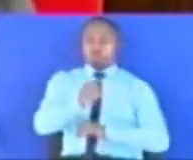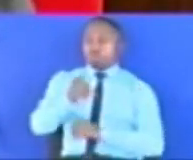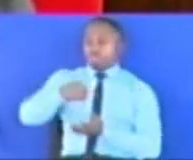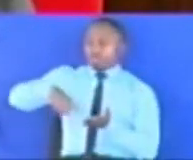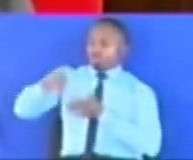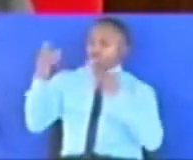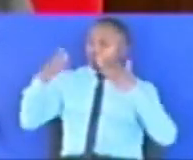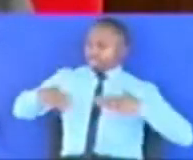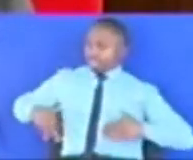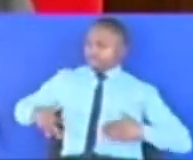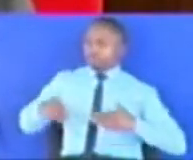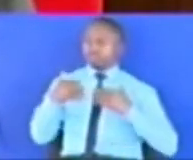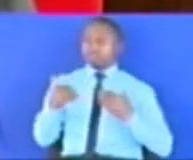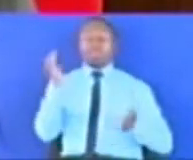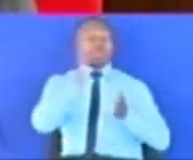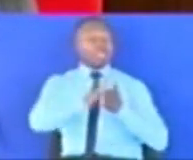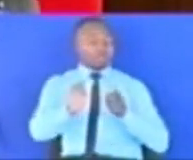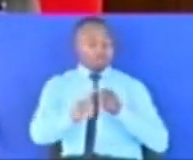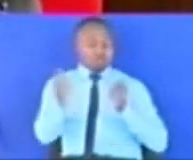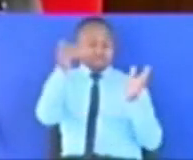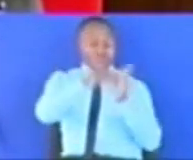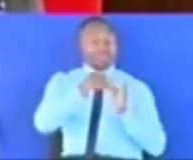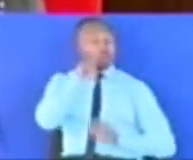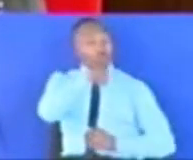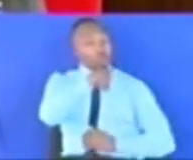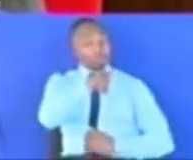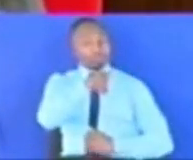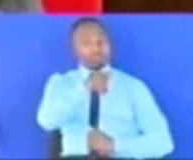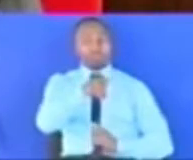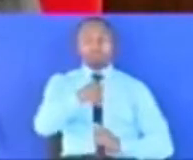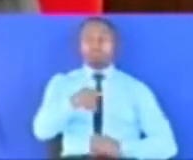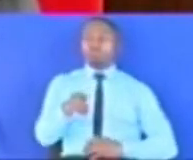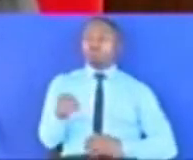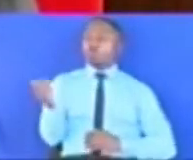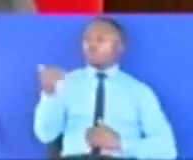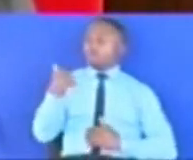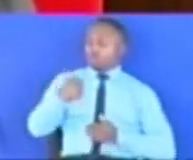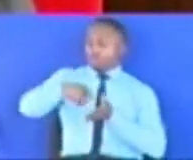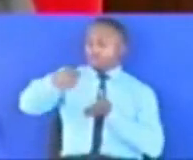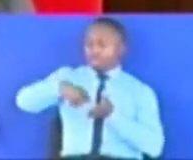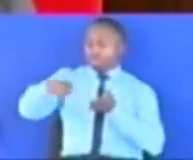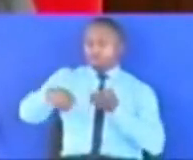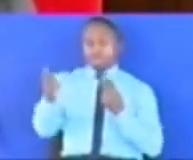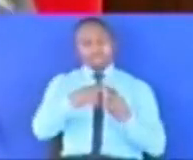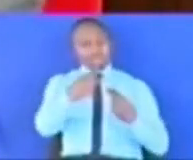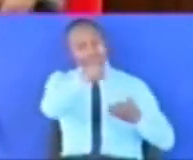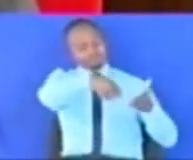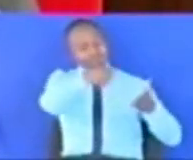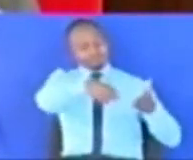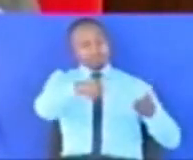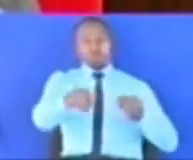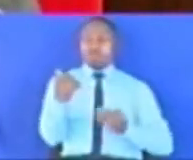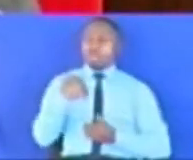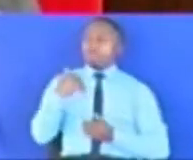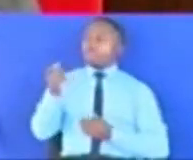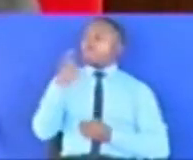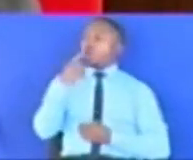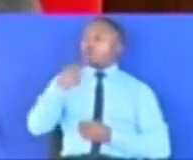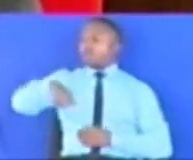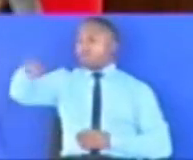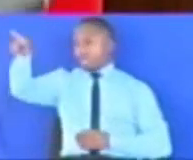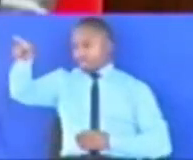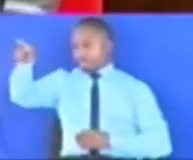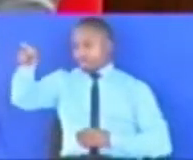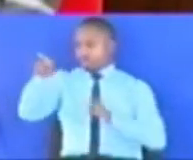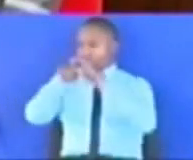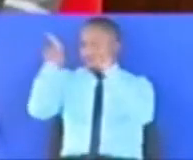kinachotokea, Mheshimiwa Naibu Speaker, wakifika pale kwenye zahanati wanaandikiwa tu na daktari, wanaambiwa dawa nenda katika